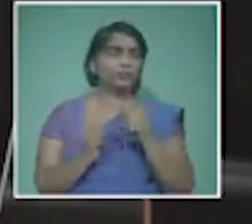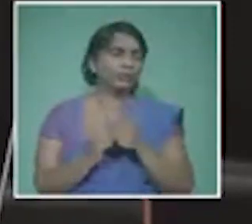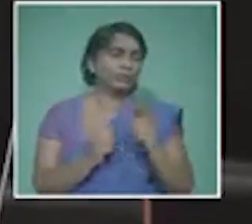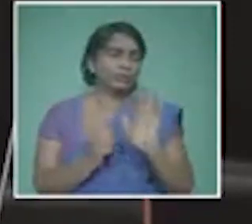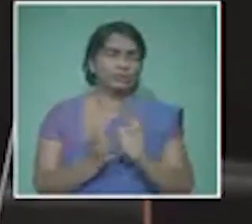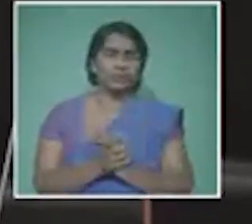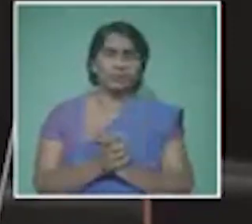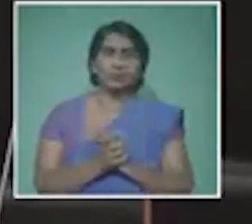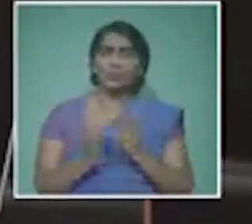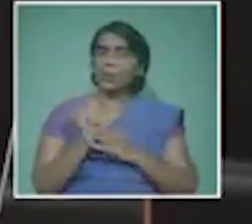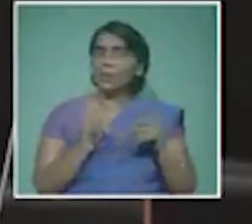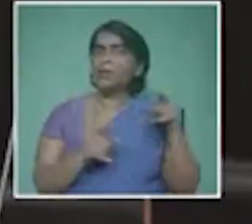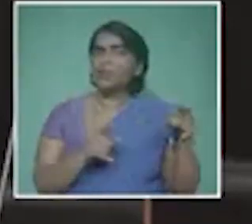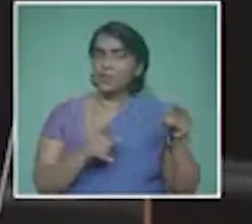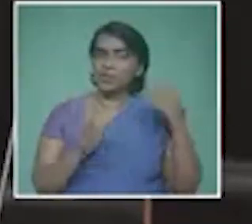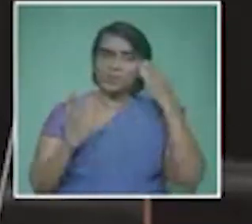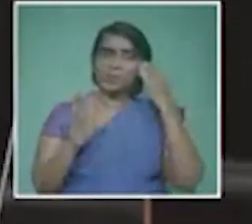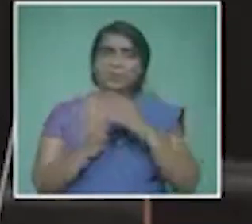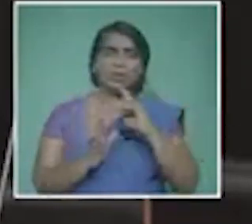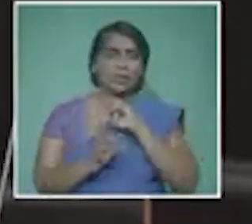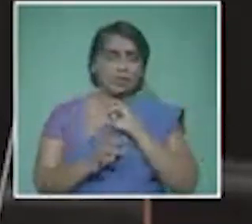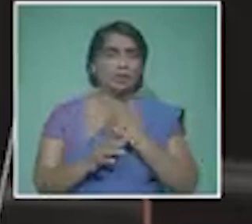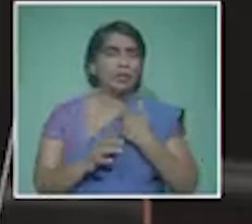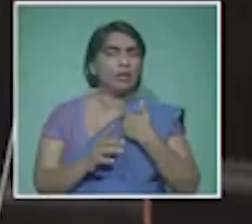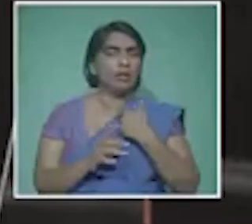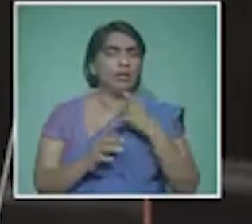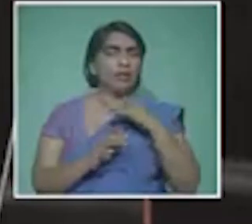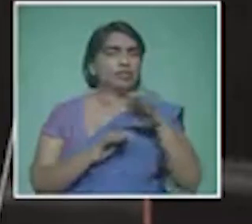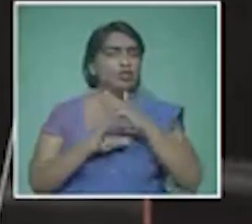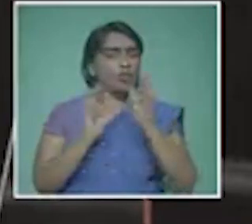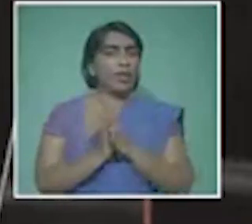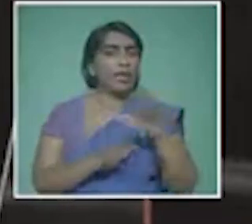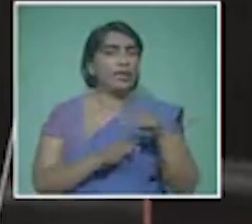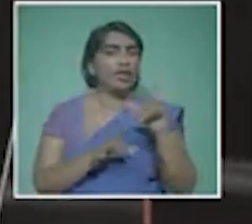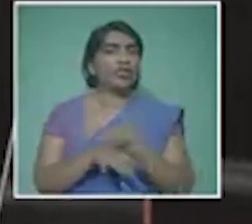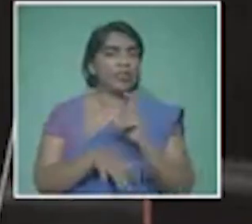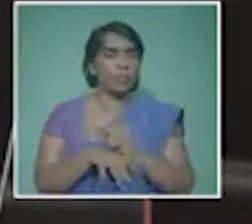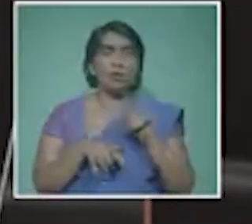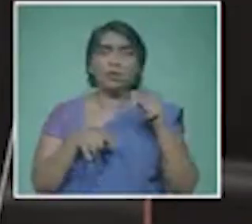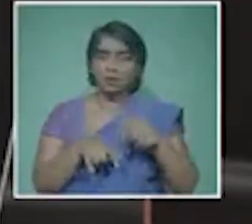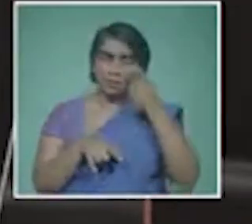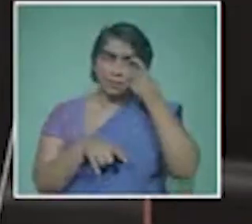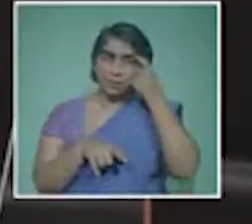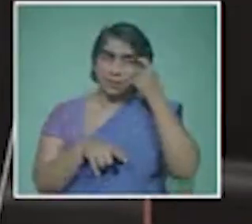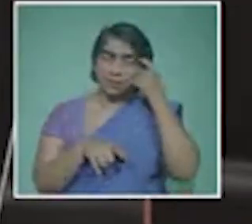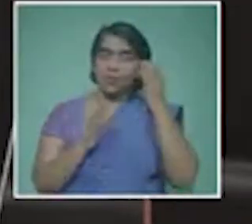வறட்சி ஏற்பட்டால் 420 பில்லியன் ரூபாய் தேவை. மழை பெய்தால் 352 பில்லியன் தேவைப்படும். அதிக மழை